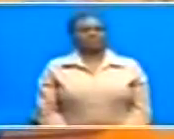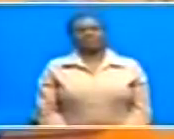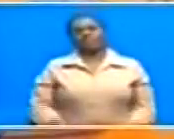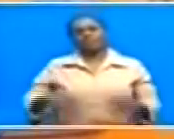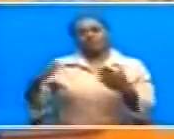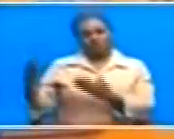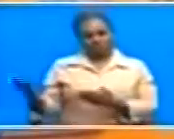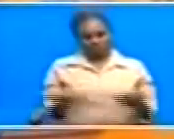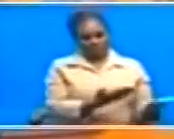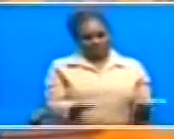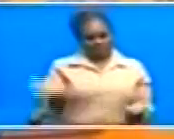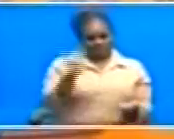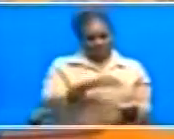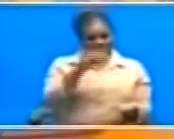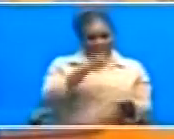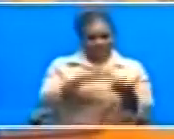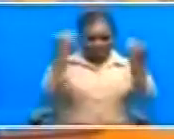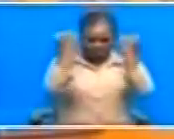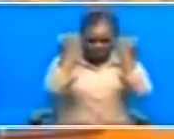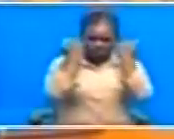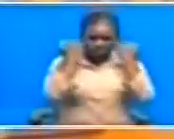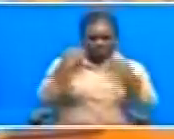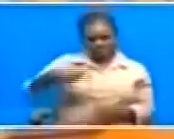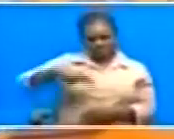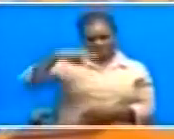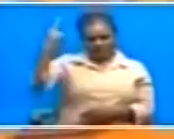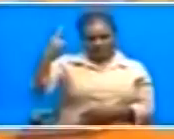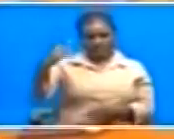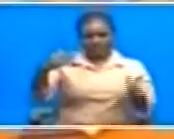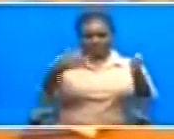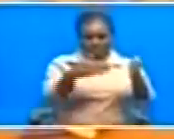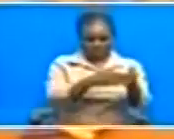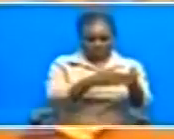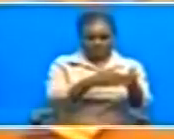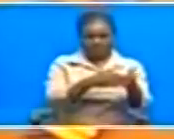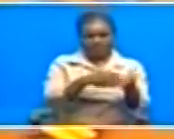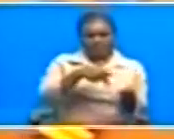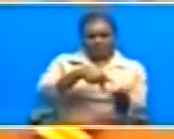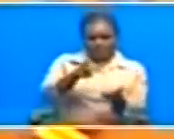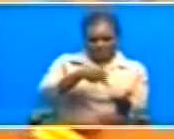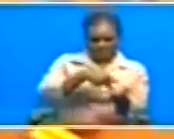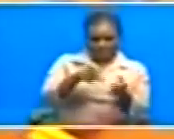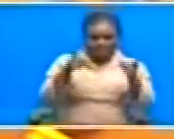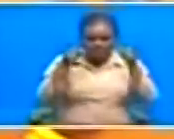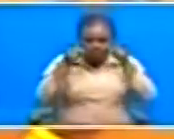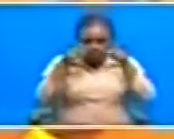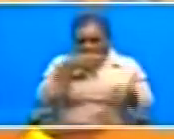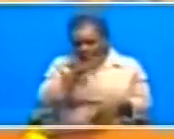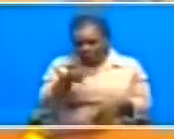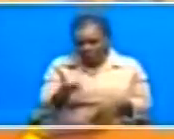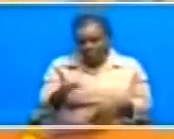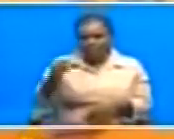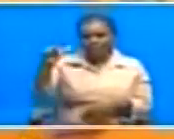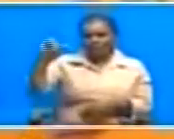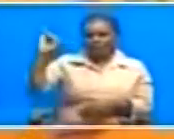Naam, karibu tena mtazamaji. Mahakama Kuu imesitisha dhamana iliyotolewa kwa mshukiwa wa ulanguzi wa pembe za ndovu Faisal Mohamed